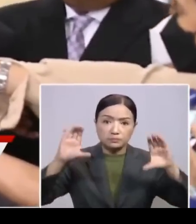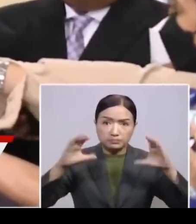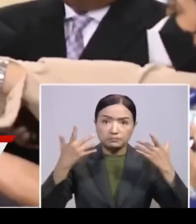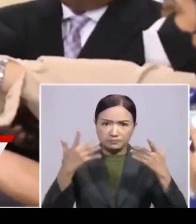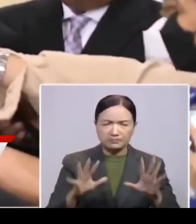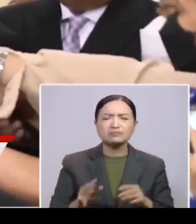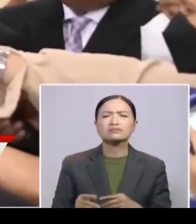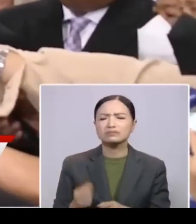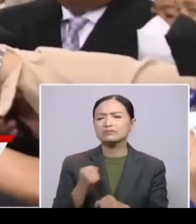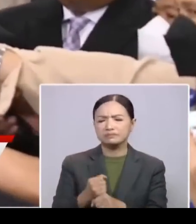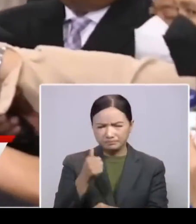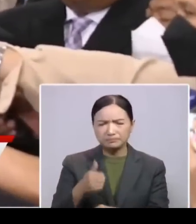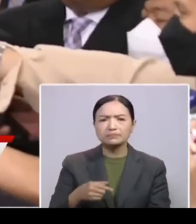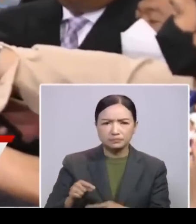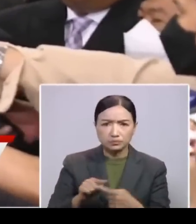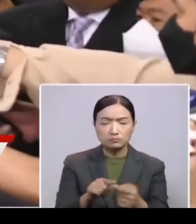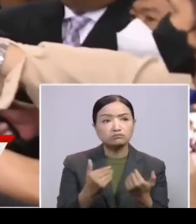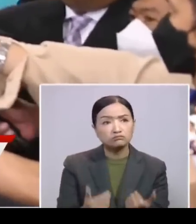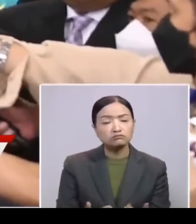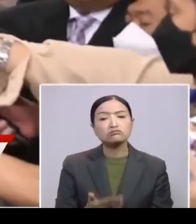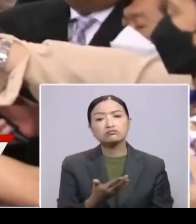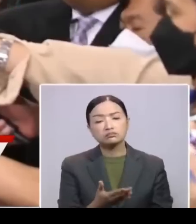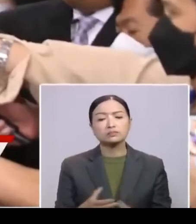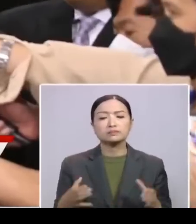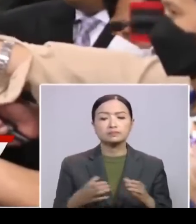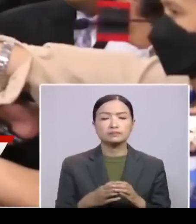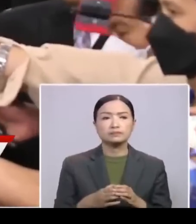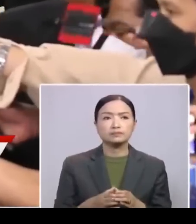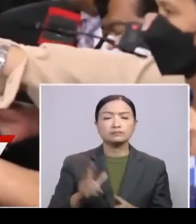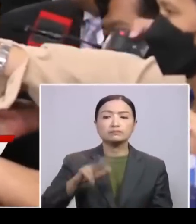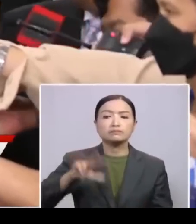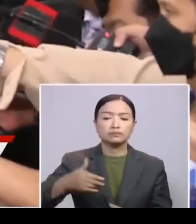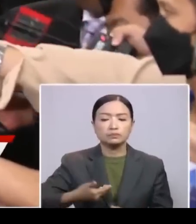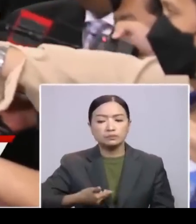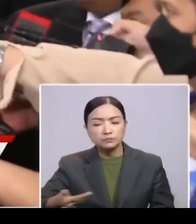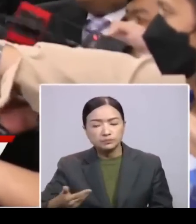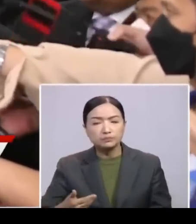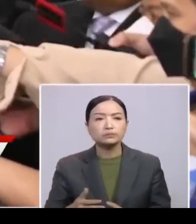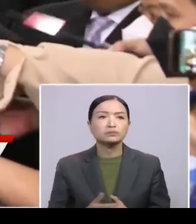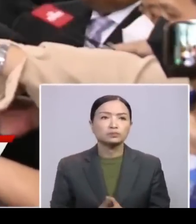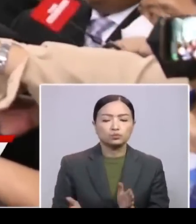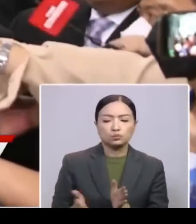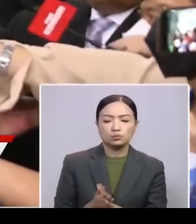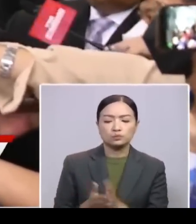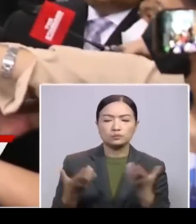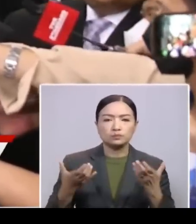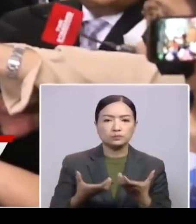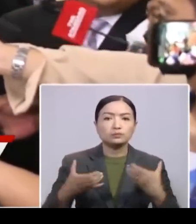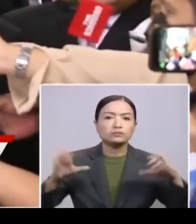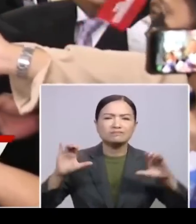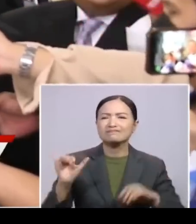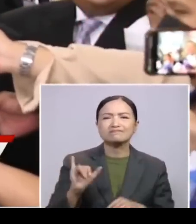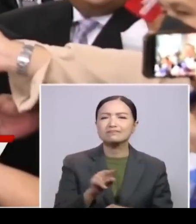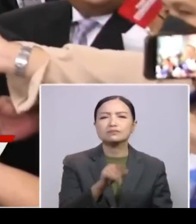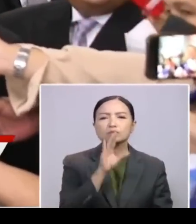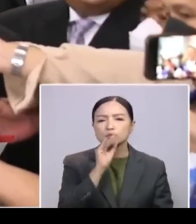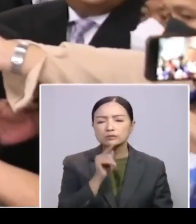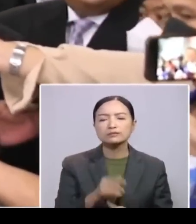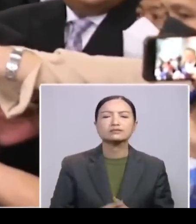ขณะนี้นั้นพรรคเพื่อไทยยังไม่ได้ทาบทามมาไปร่วมรัฐบาลหลังแยกทางจากพรรคก้าวไกลค่ะไปฟังเสียงคุณอนุ